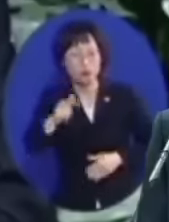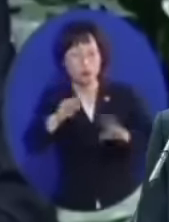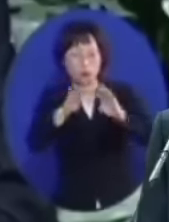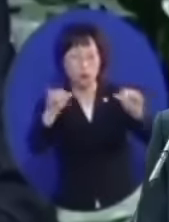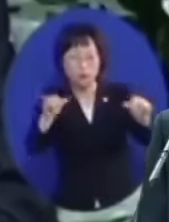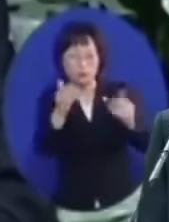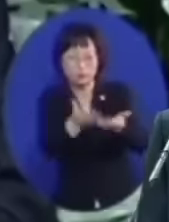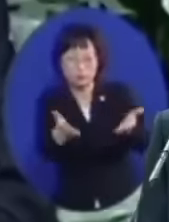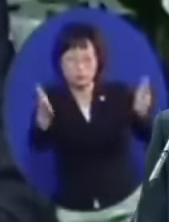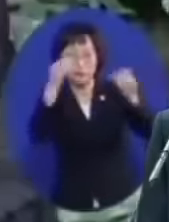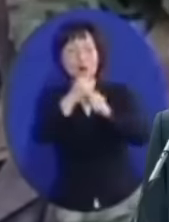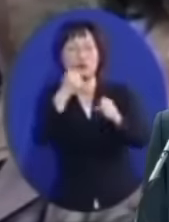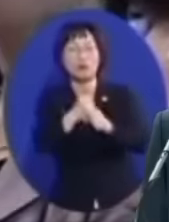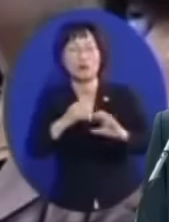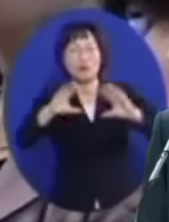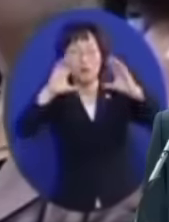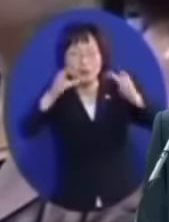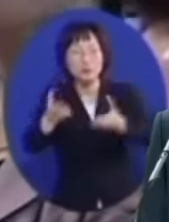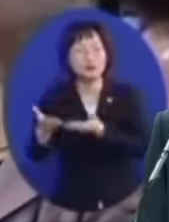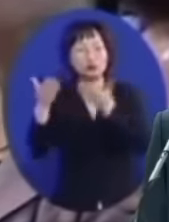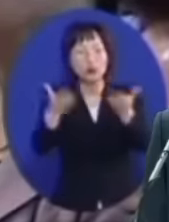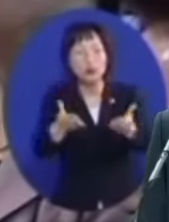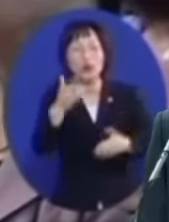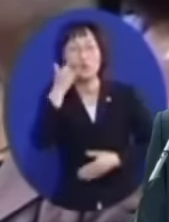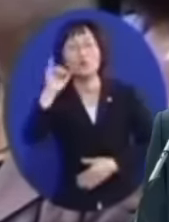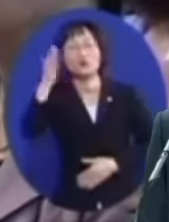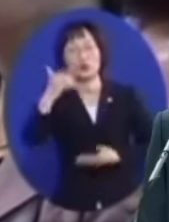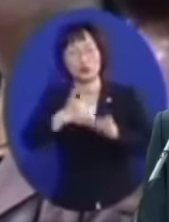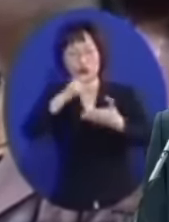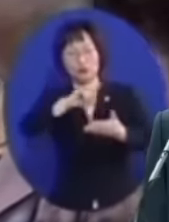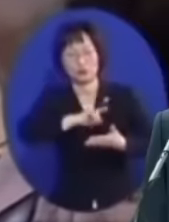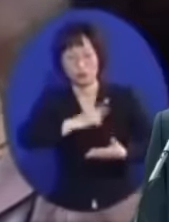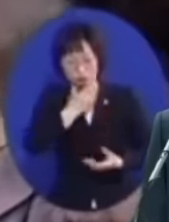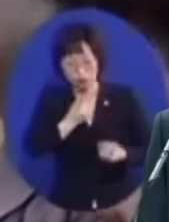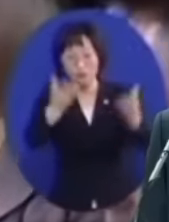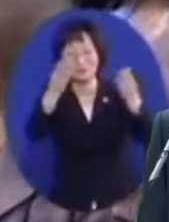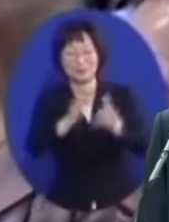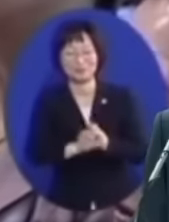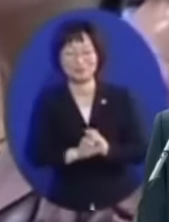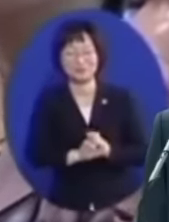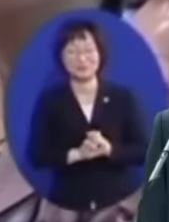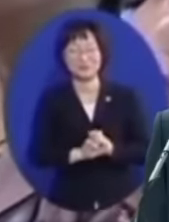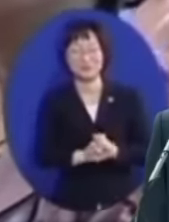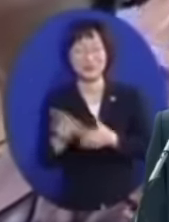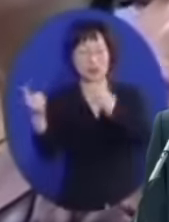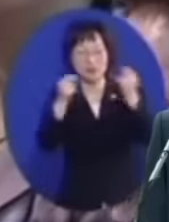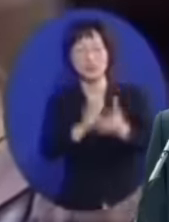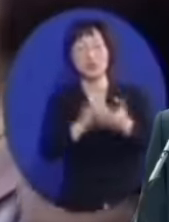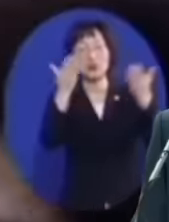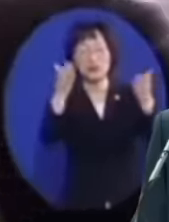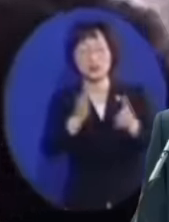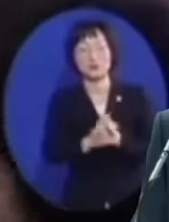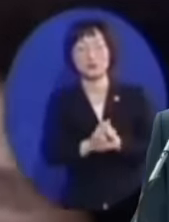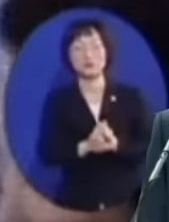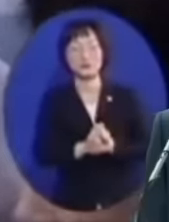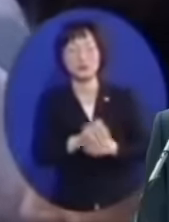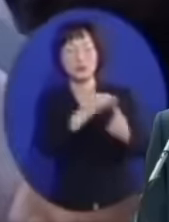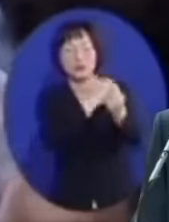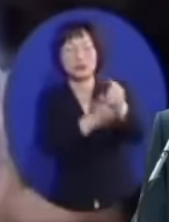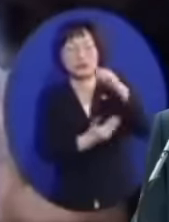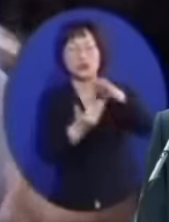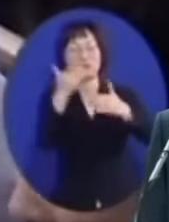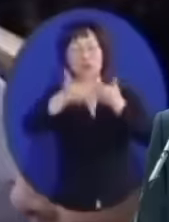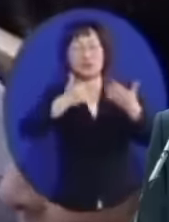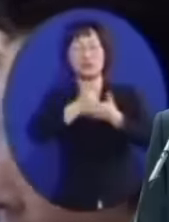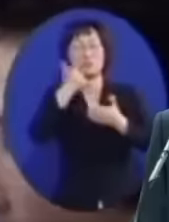만들어서 세상에 내안을 주는 부모들이 되시기를 주님 이름으로 축원합니다. 우리 기도드리겠습니다. 전능하신 아버지